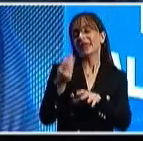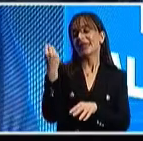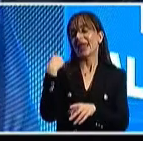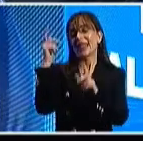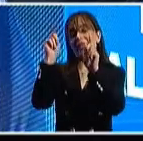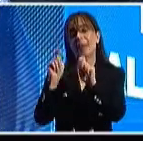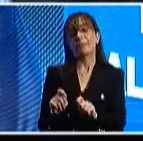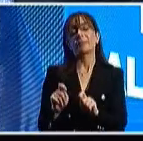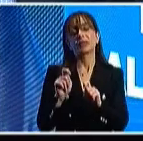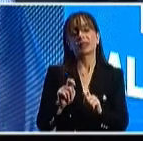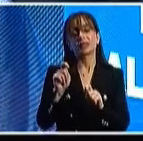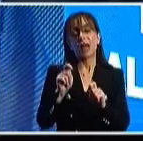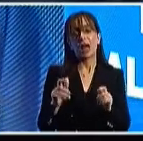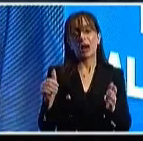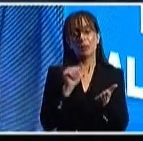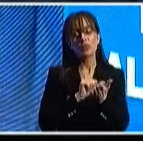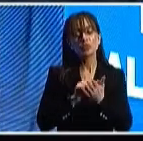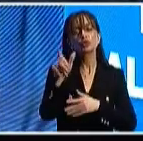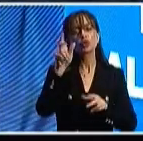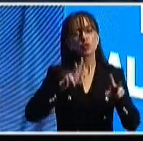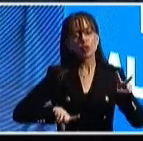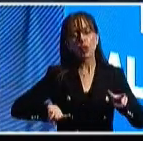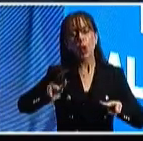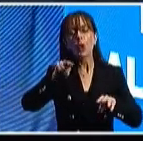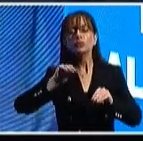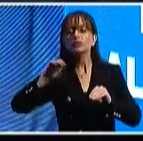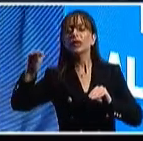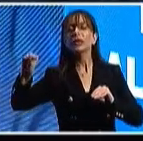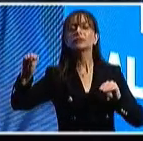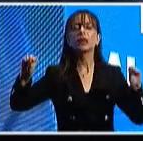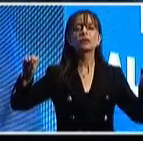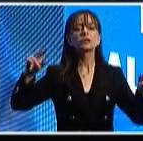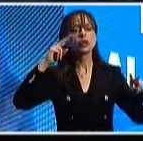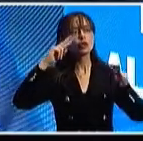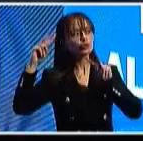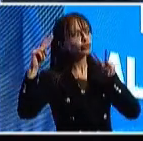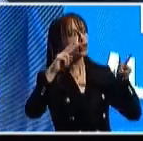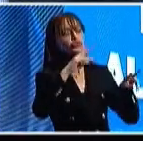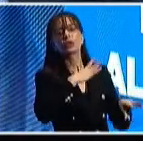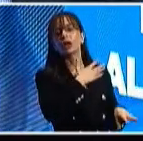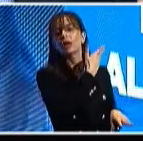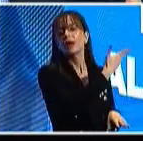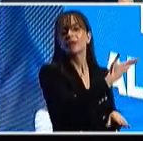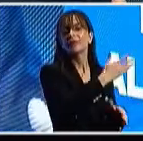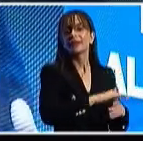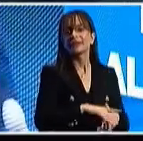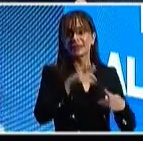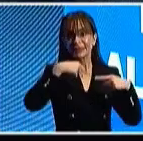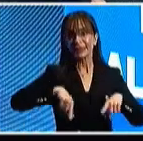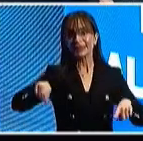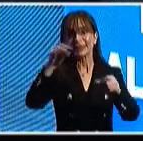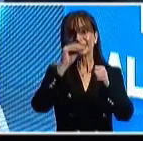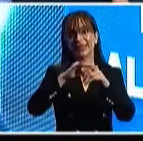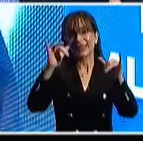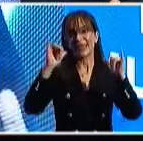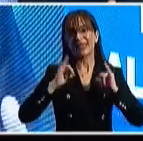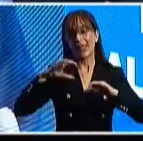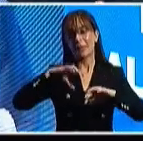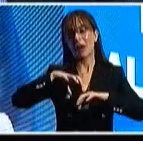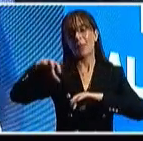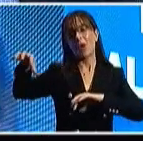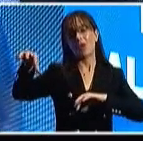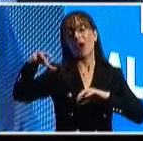yapılacak tüm yol kenarlarına, işte görsellerini paylaştığımız, sizler için dinlenme alanı